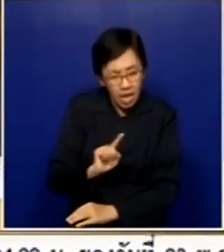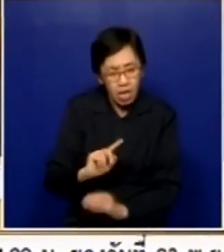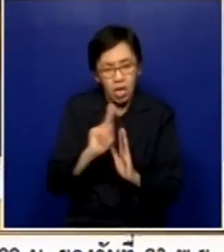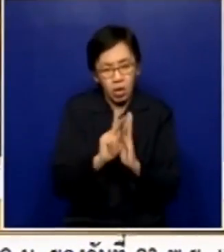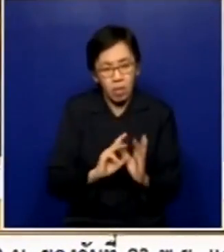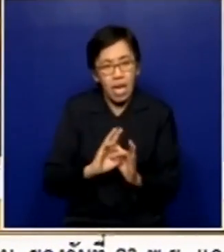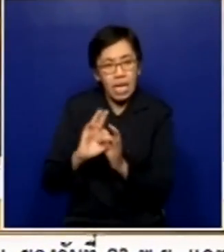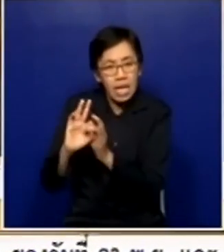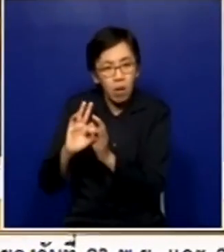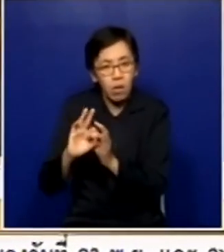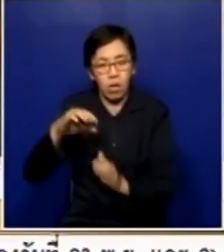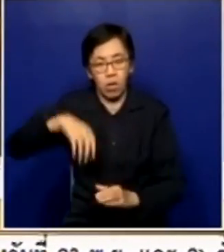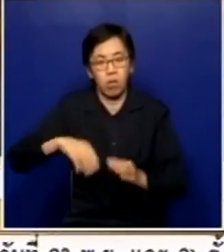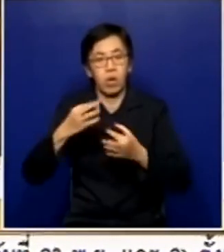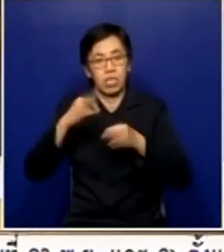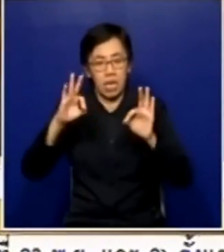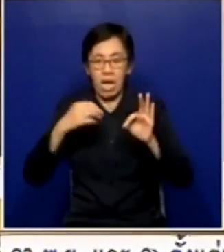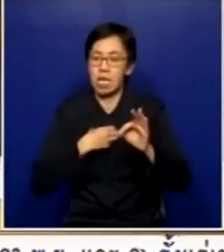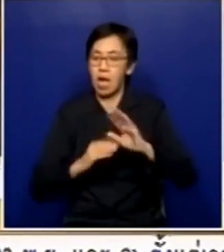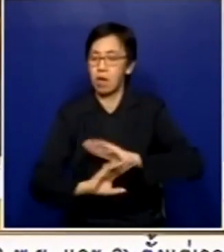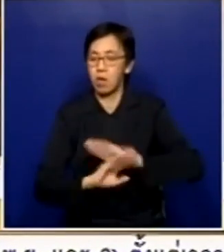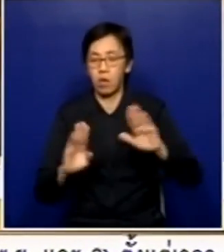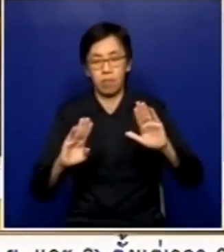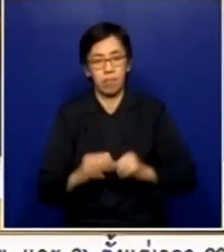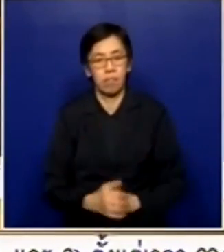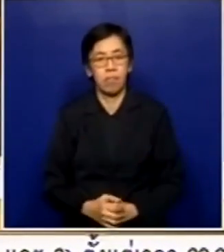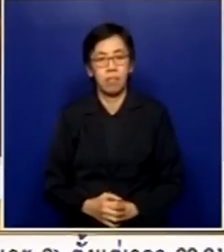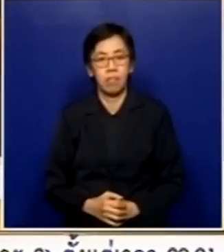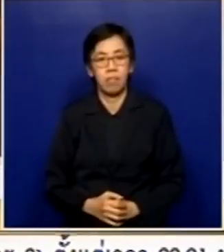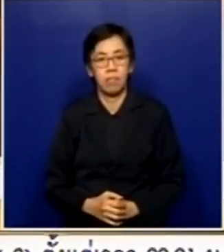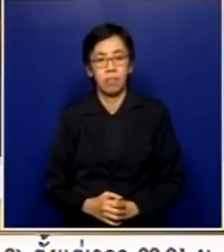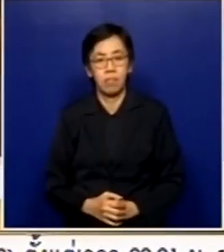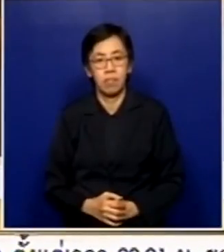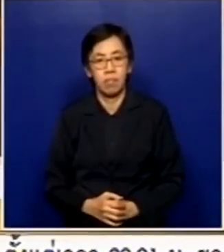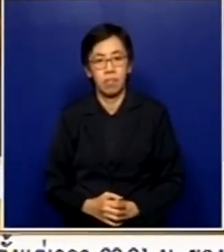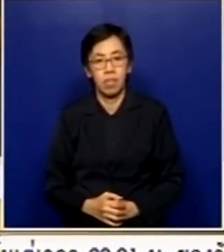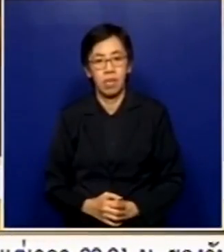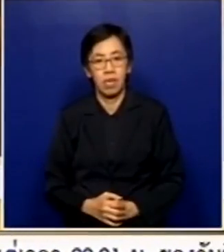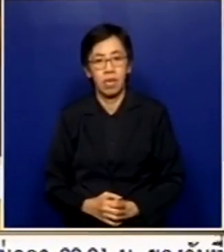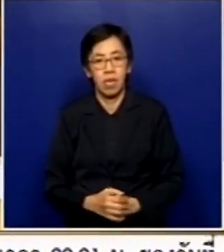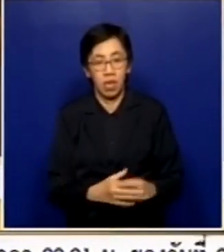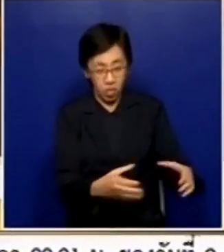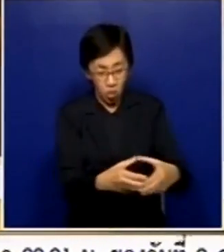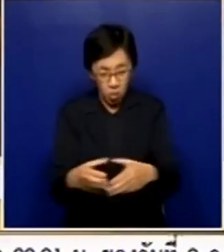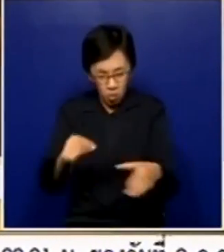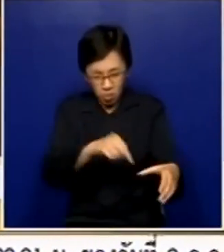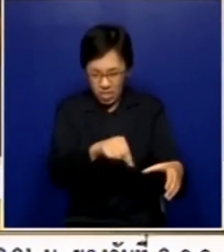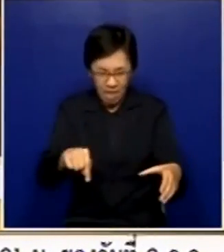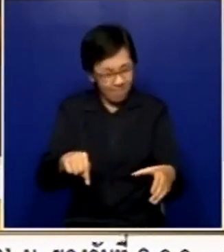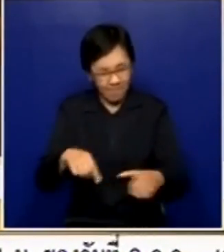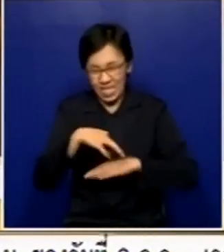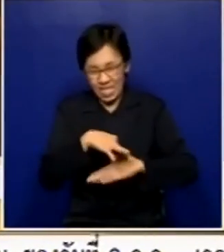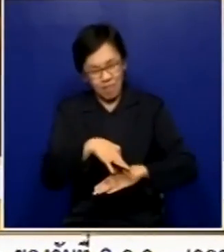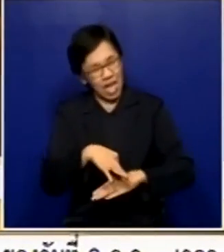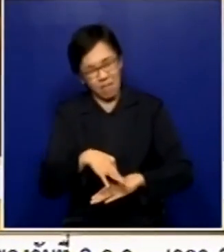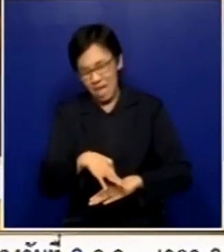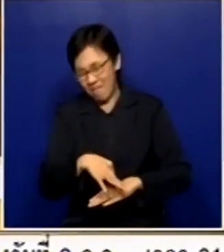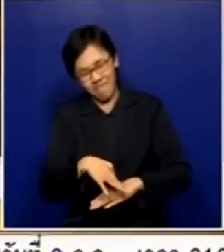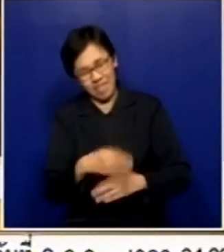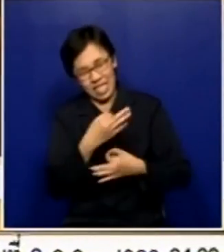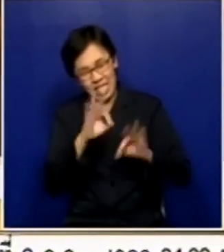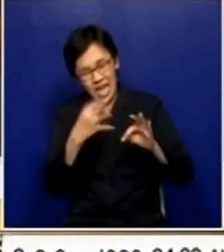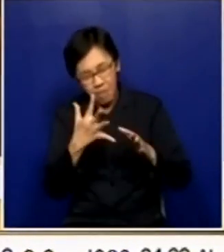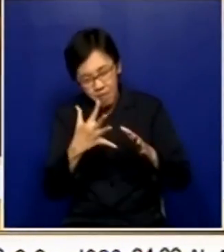ข้องกับเรื่องที่มาขององค์กรอิสระนะครับและให้ชุดปัจจุบันที่มีที่มาที่ไม่เป็นสระพ้นจากตำแหน่งอยู่ใน